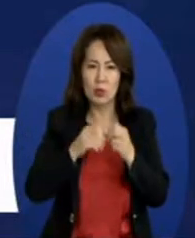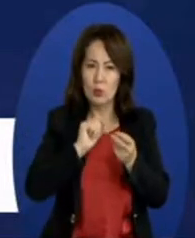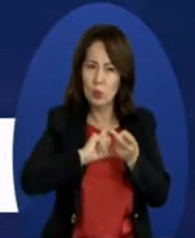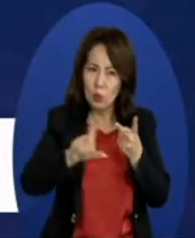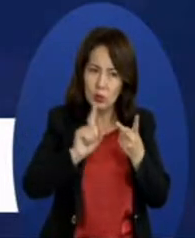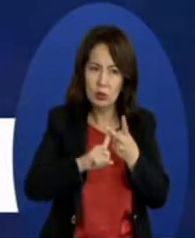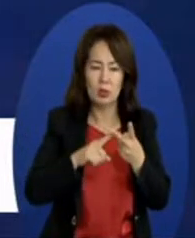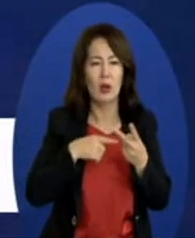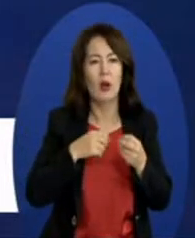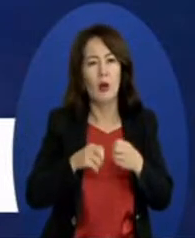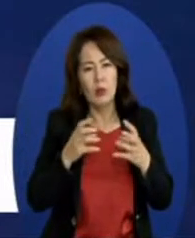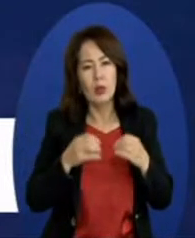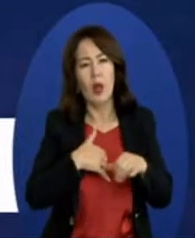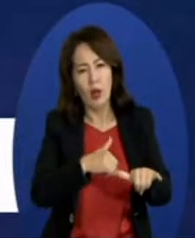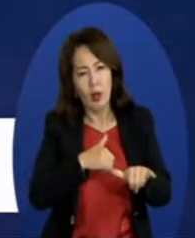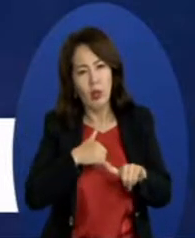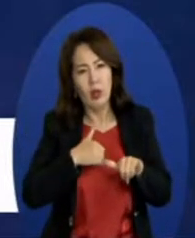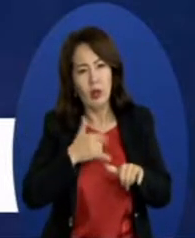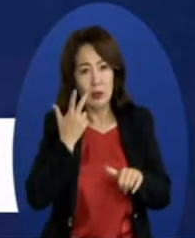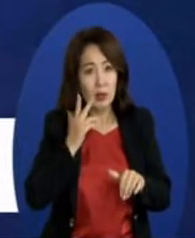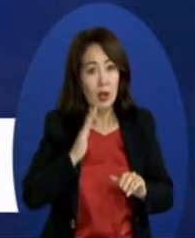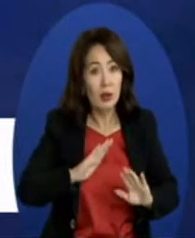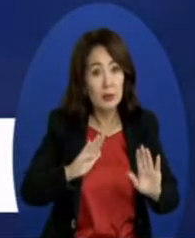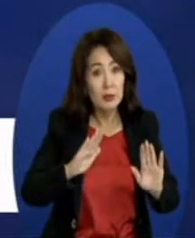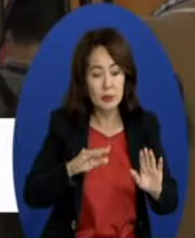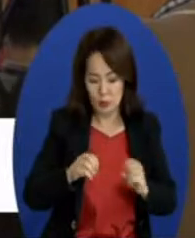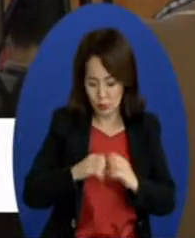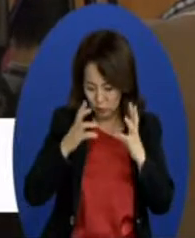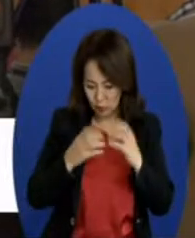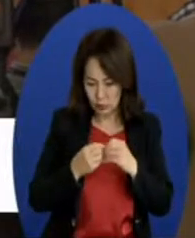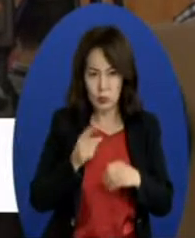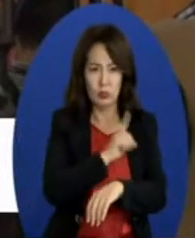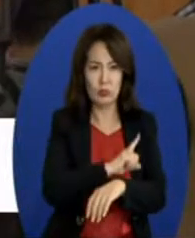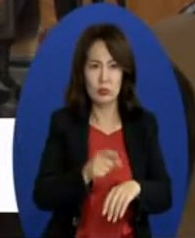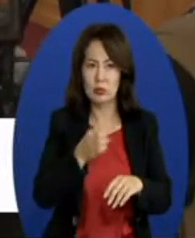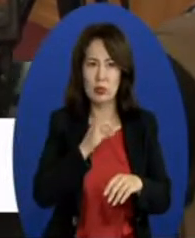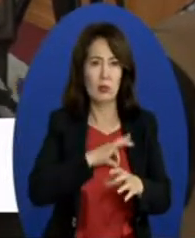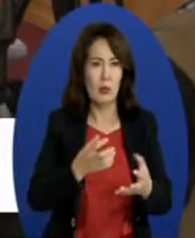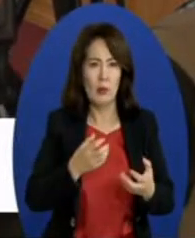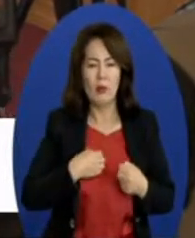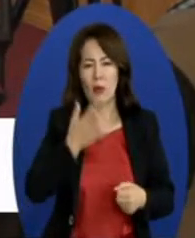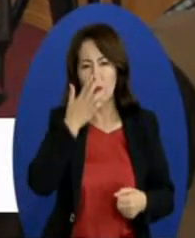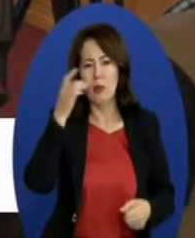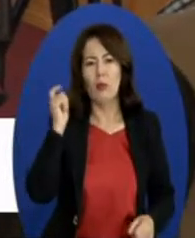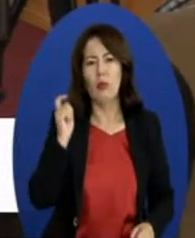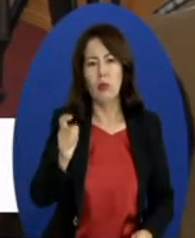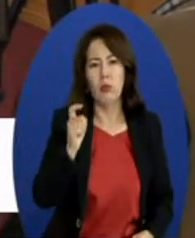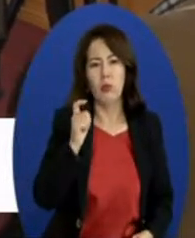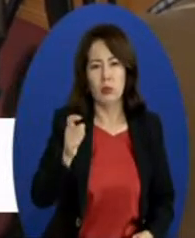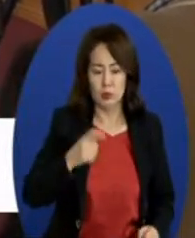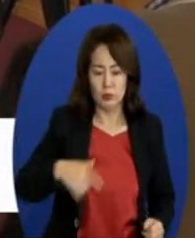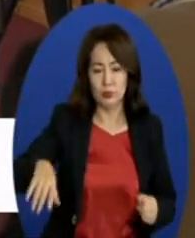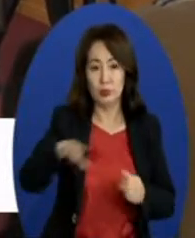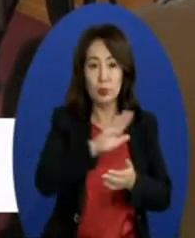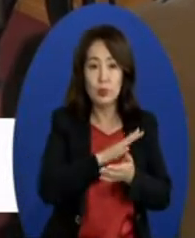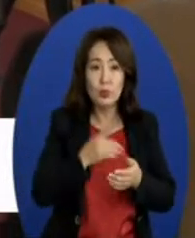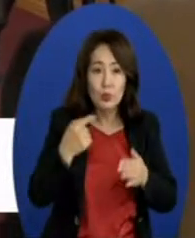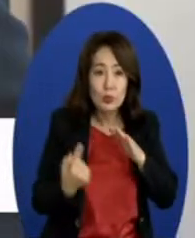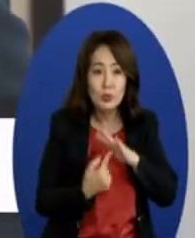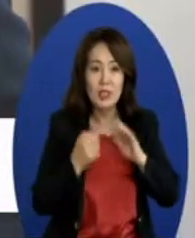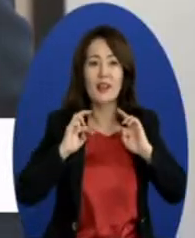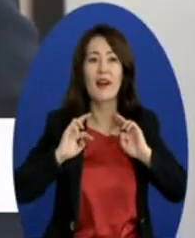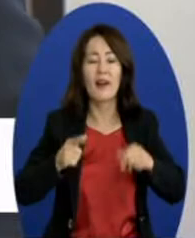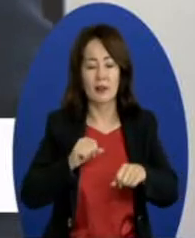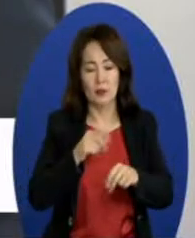нь уран бүтээлч талдаа хохирлттай байсаар ирсэн. Бүтээгчийн бүтээлийнхаа үр шимийг хүртдэггүй одоогийн хууч юм уу тогтолцоог үнцээр нь хална гэж хуулийн сайд